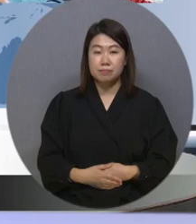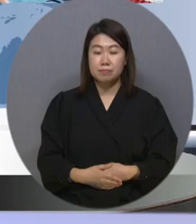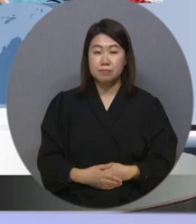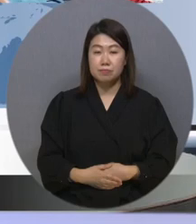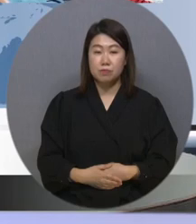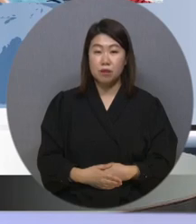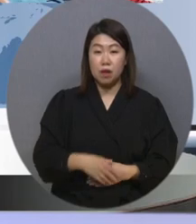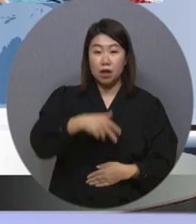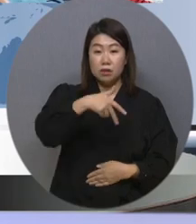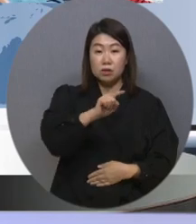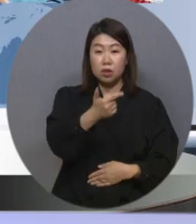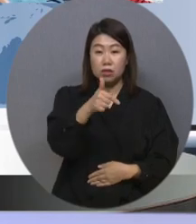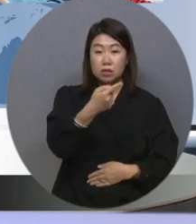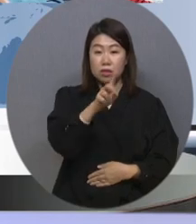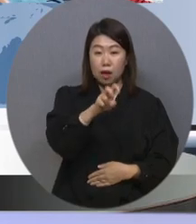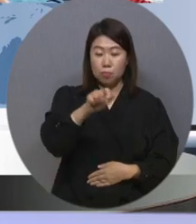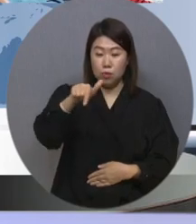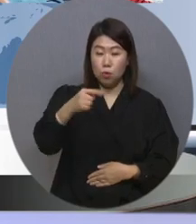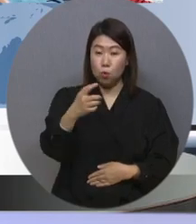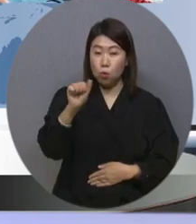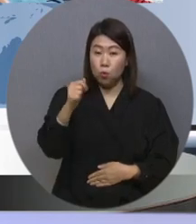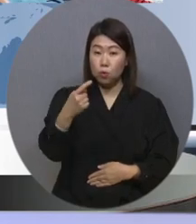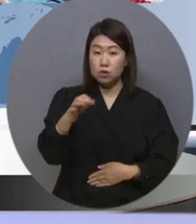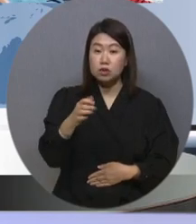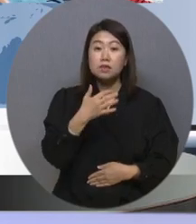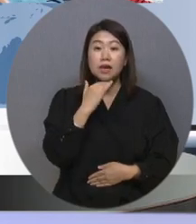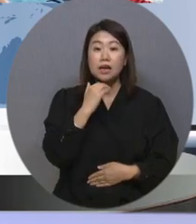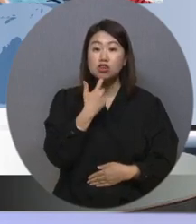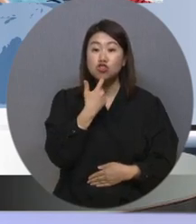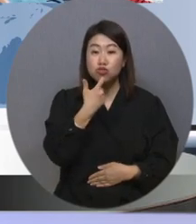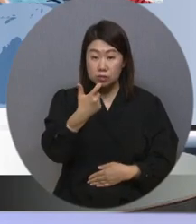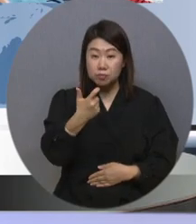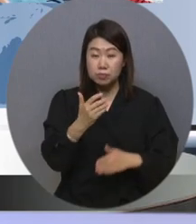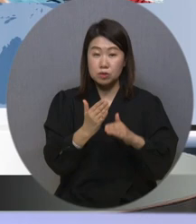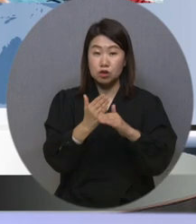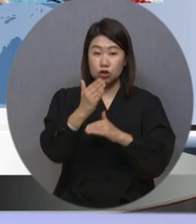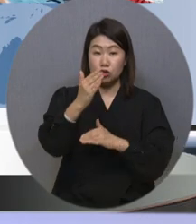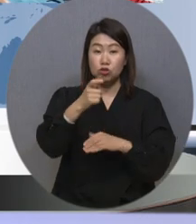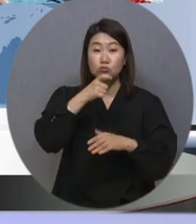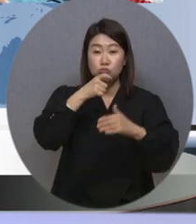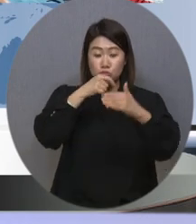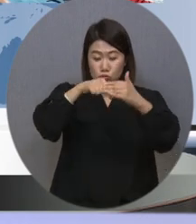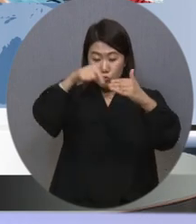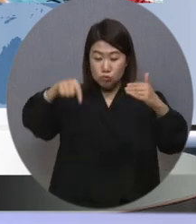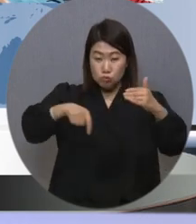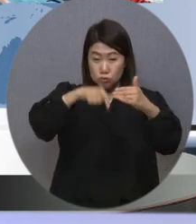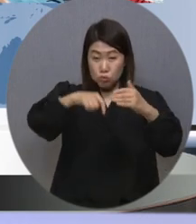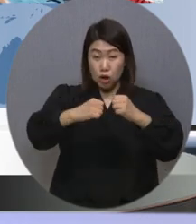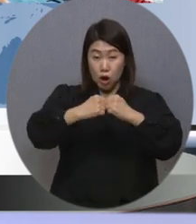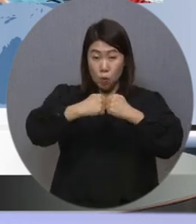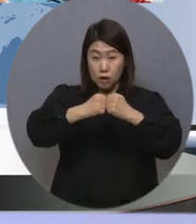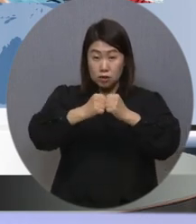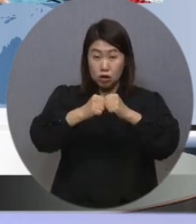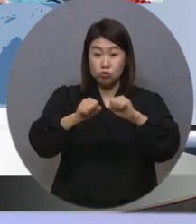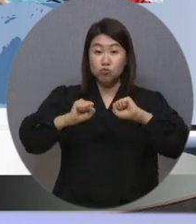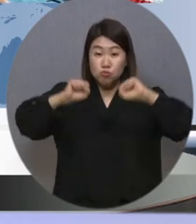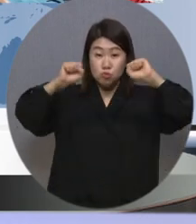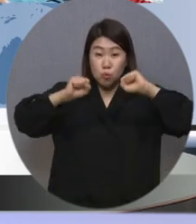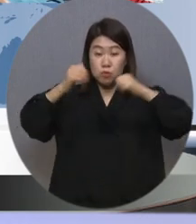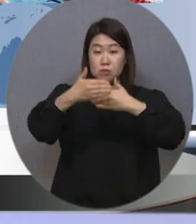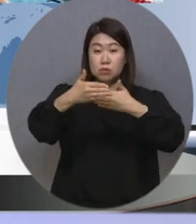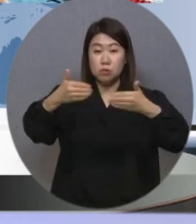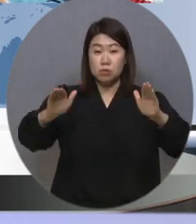전남 고흥군은 60세 이상의 군민들을 대상으로 수중 관절 운동 교실을 무료로 운영하고 있습니다 어르신들의